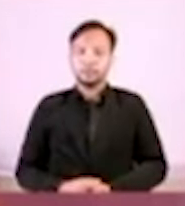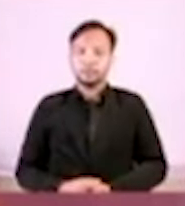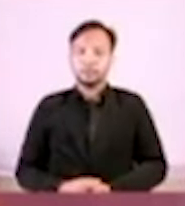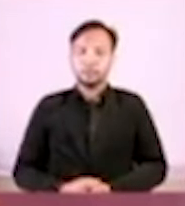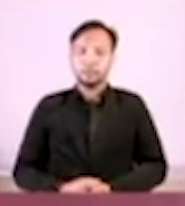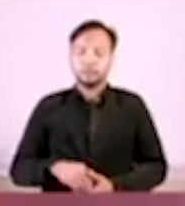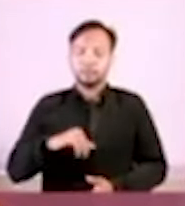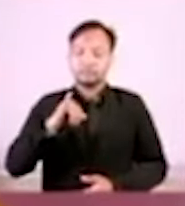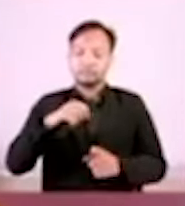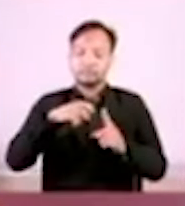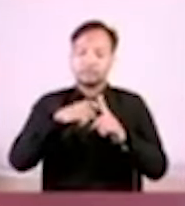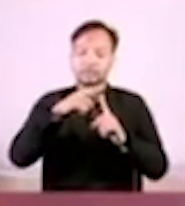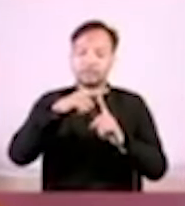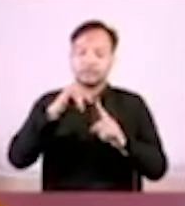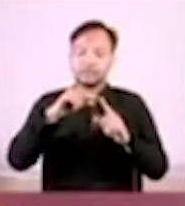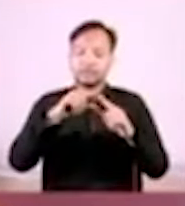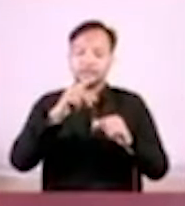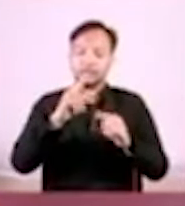Ikhtiar dan usaha kami,